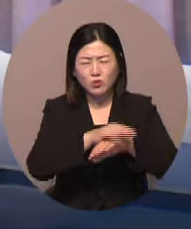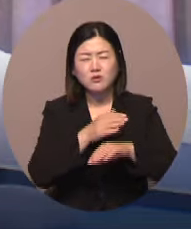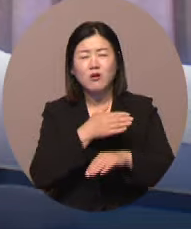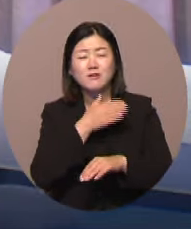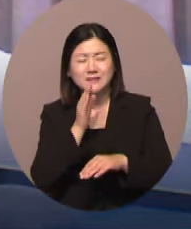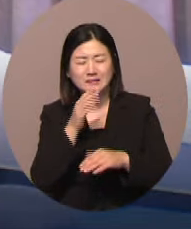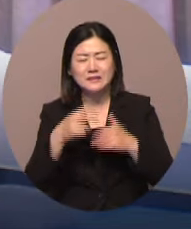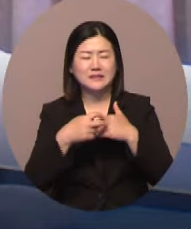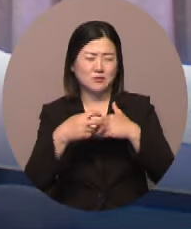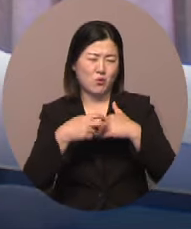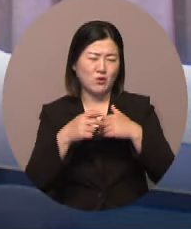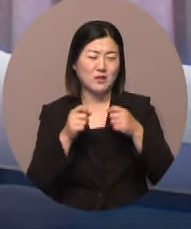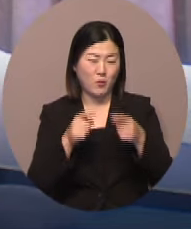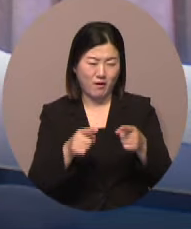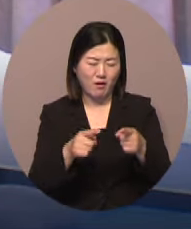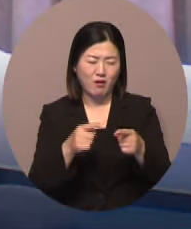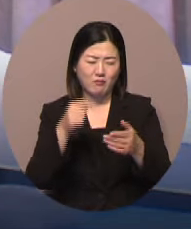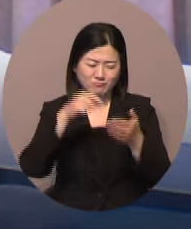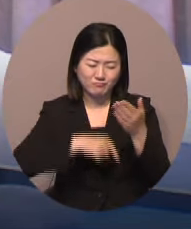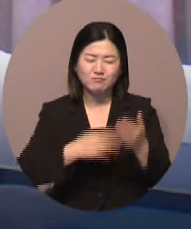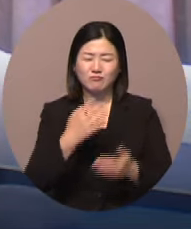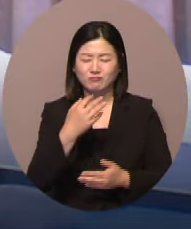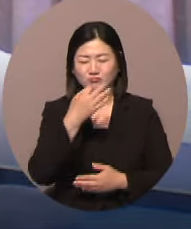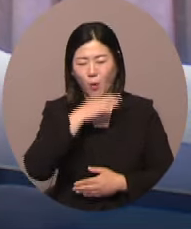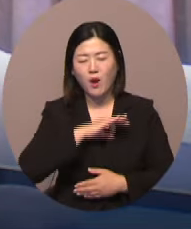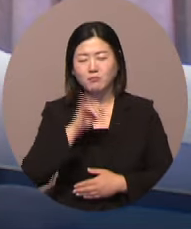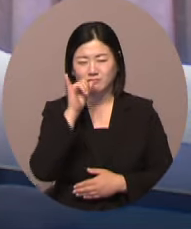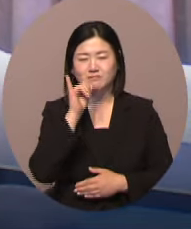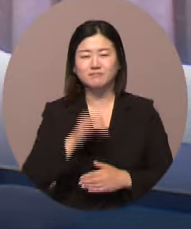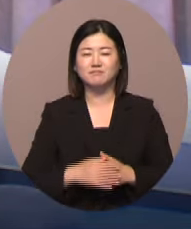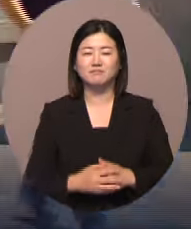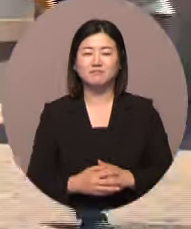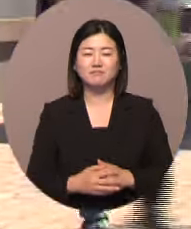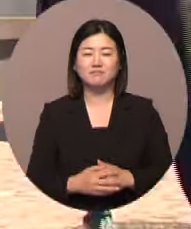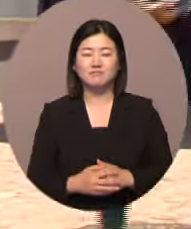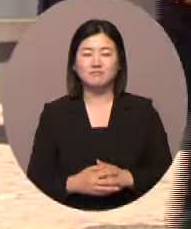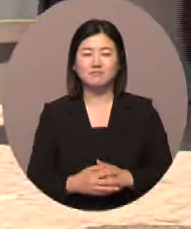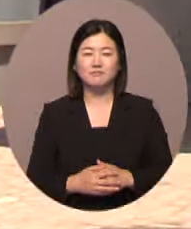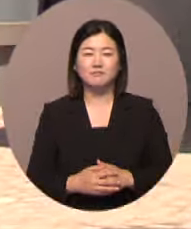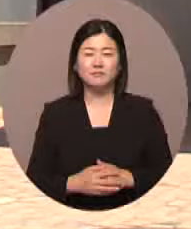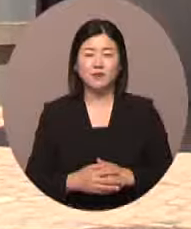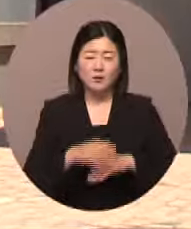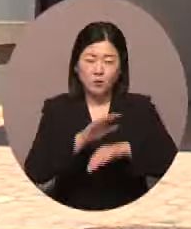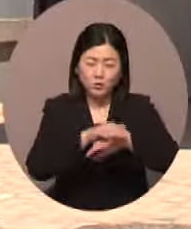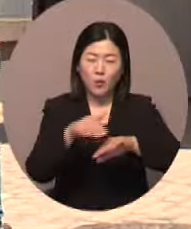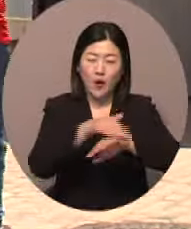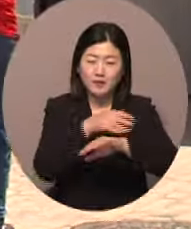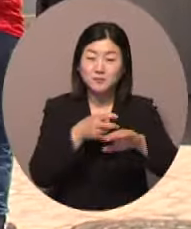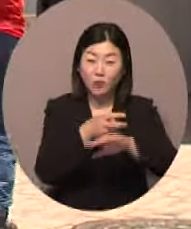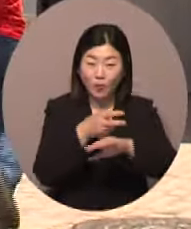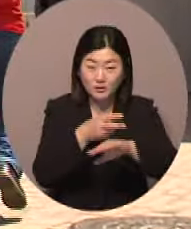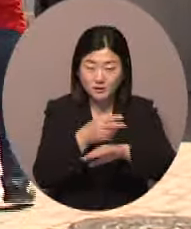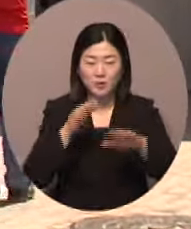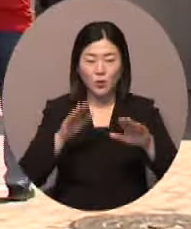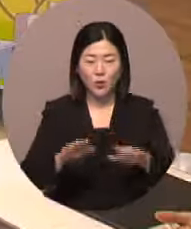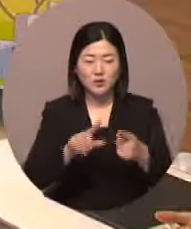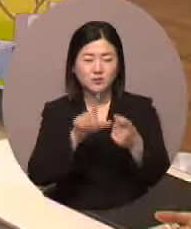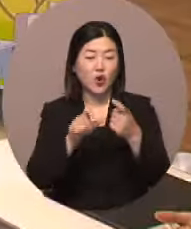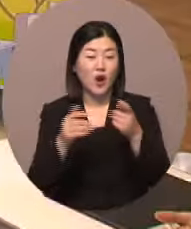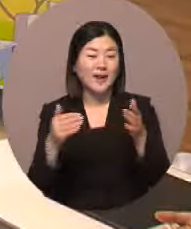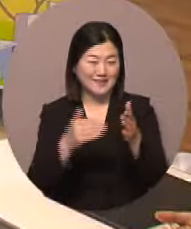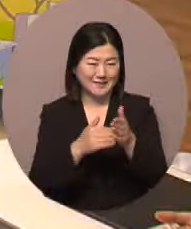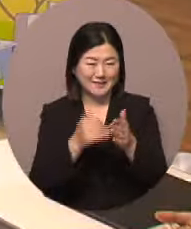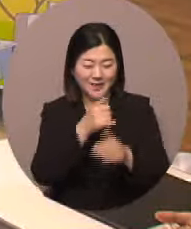어르신들을 진료해볼 수 있는 기회가 되니까 너무 또 뜻깊고 보람차고. 농촌 왕진 버스는 오는